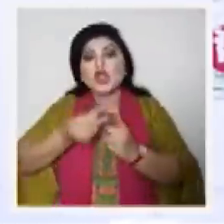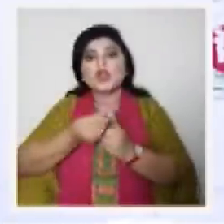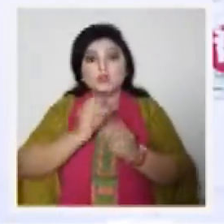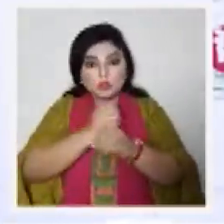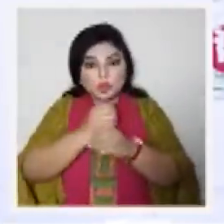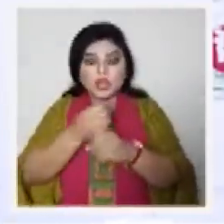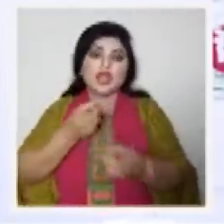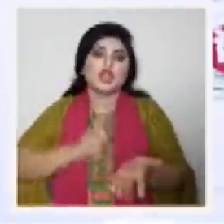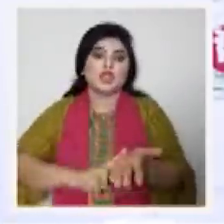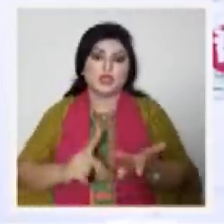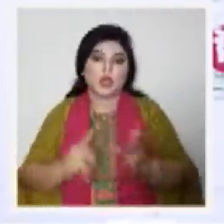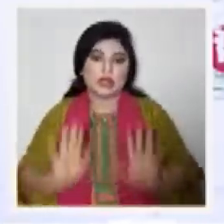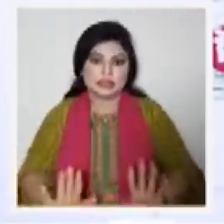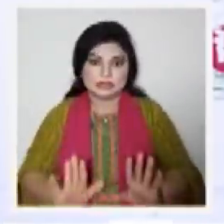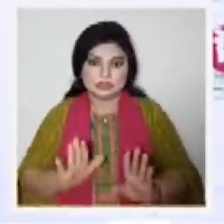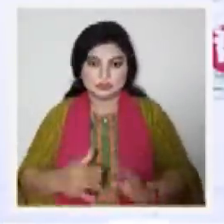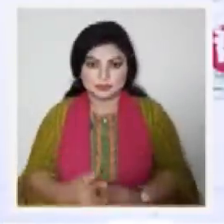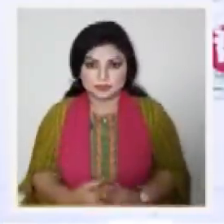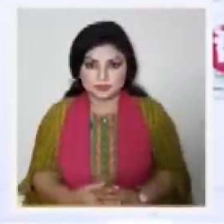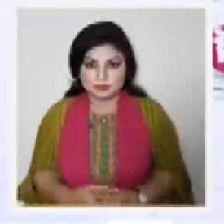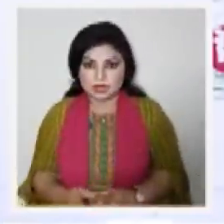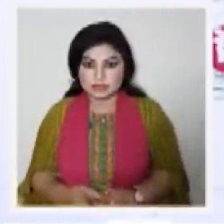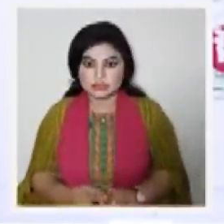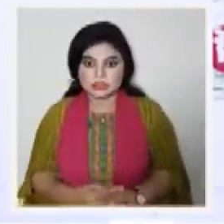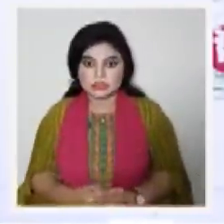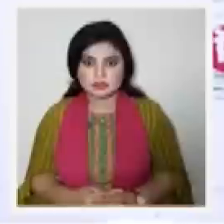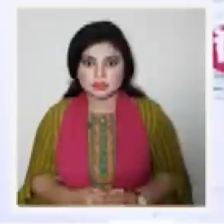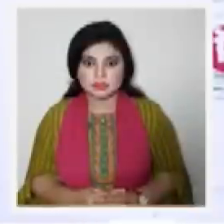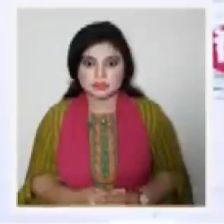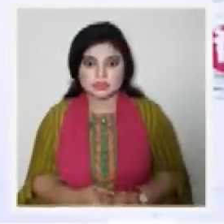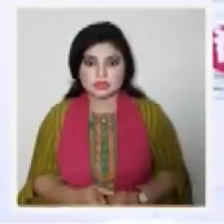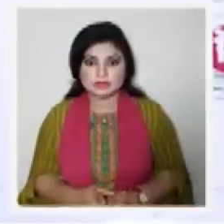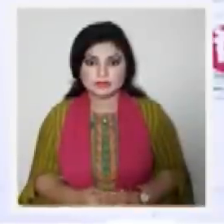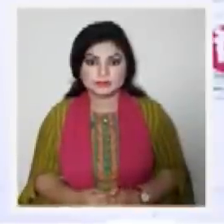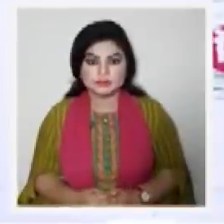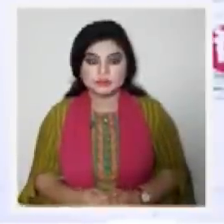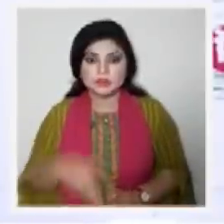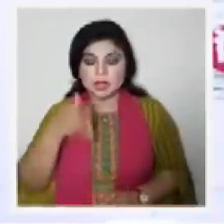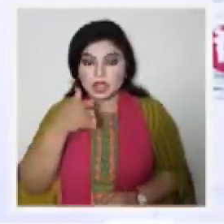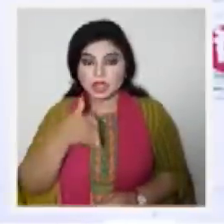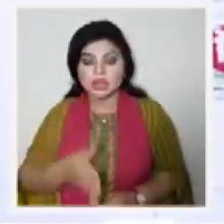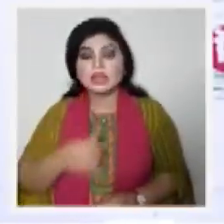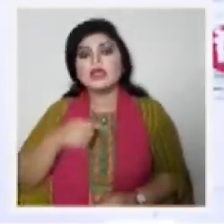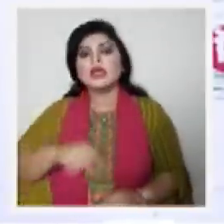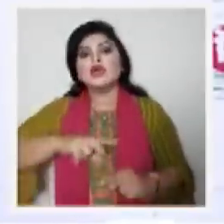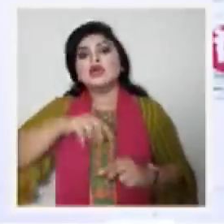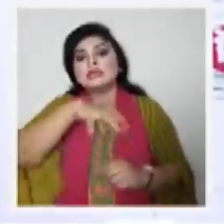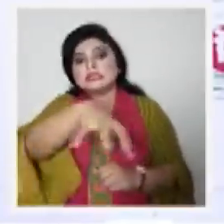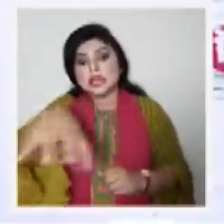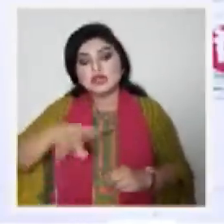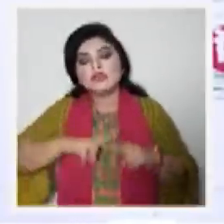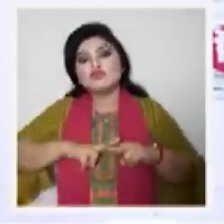সাথে আপনাদের সংযোগ হয়, তবে অবশ্যই নমুনা পরীক্ষা করাবেন। এবং আমাদের নমুনা সংগ্রহের জন্য